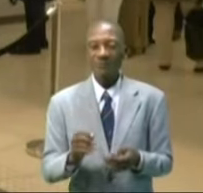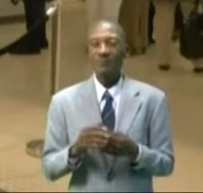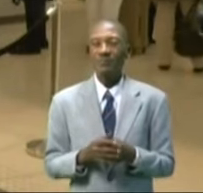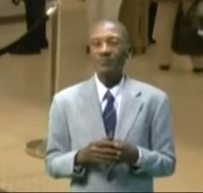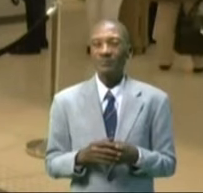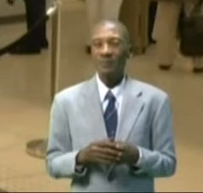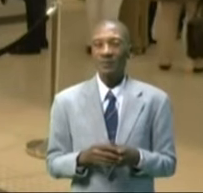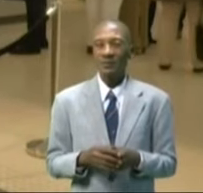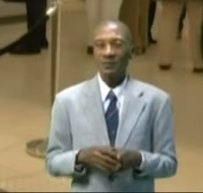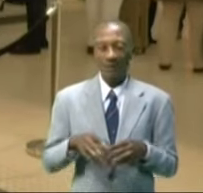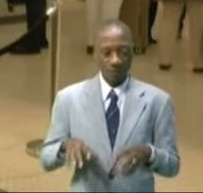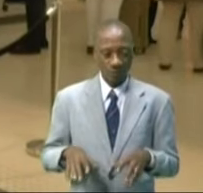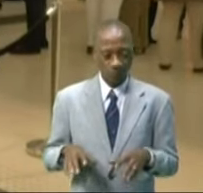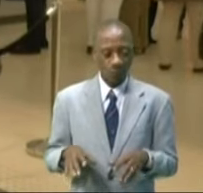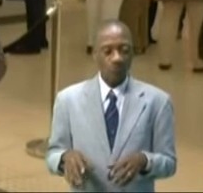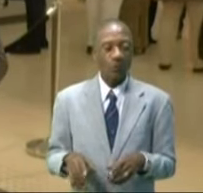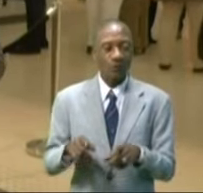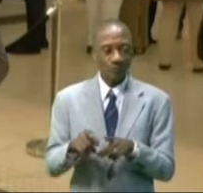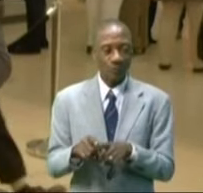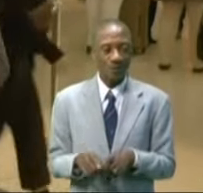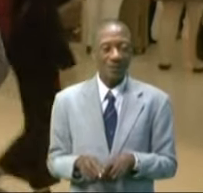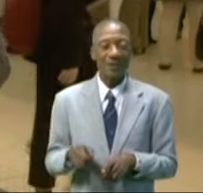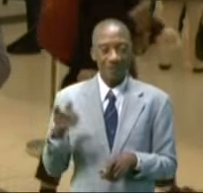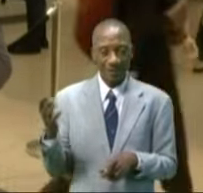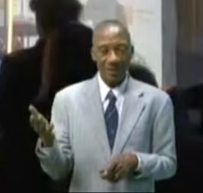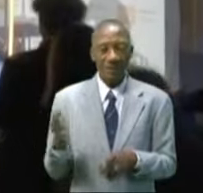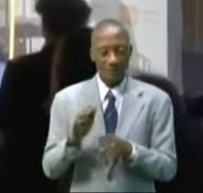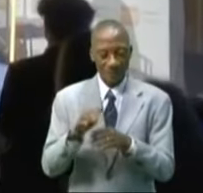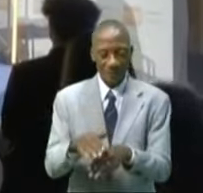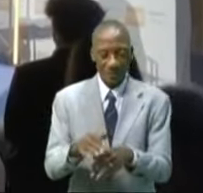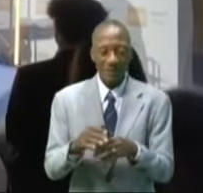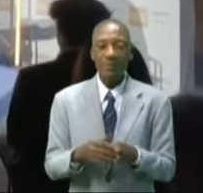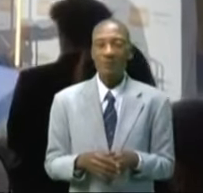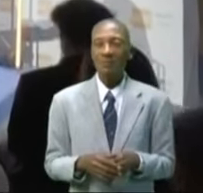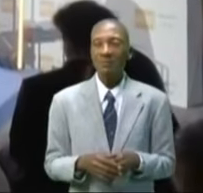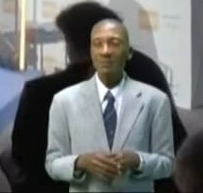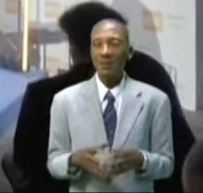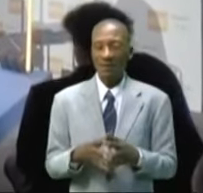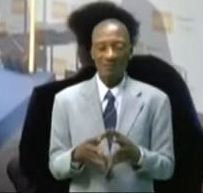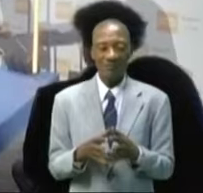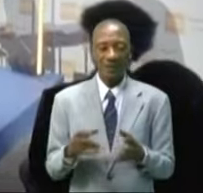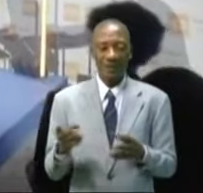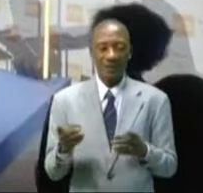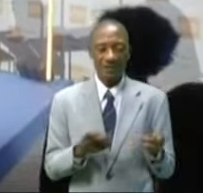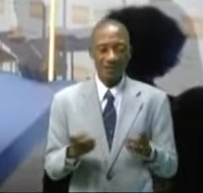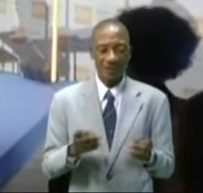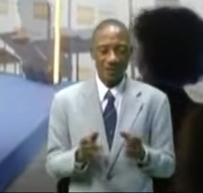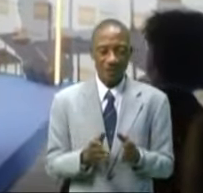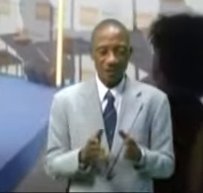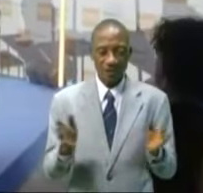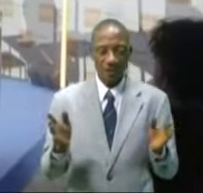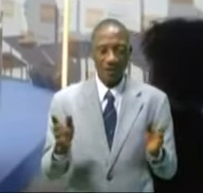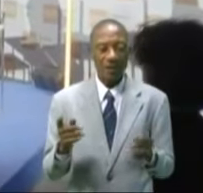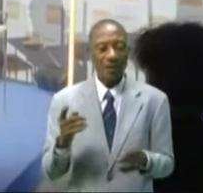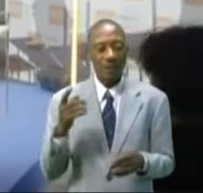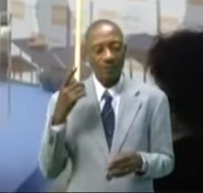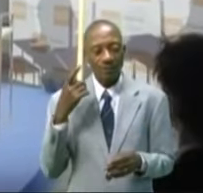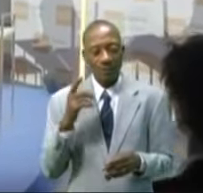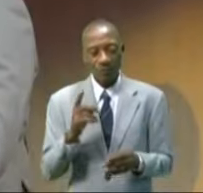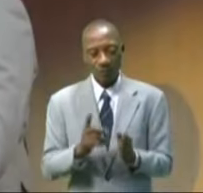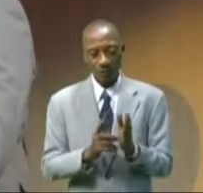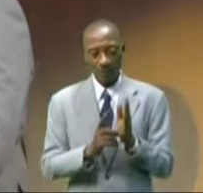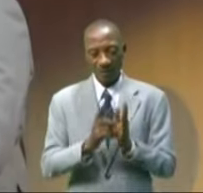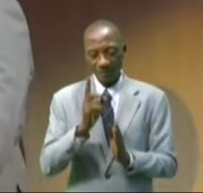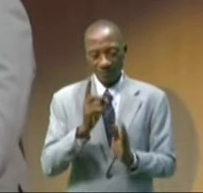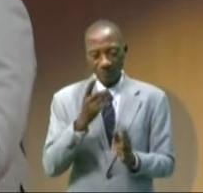sa particulière présence d'abord par un entretien de premier plan avec le directeur général de l'Agence nationale pour la promotion des investissements, M. Anthony